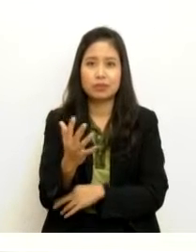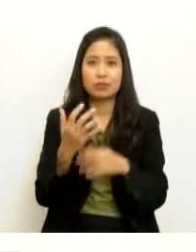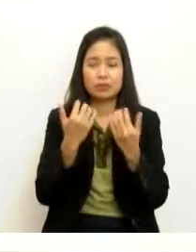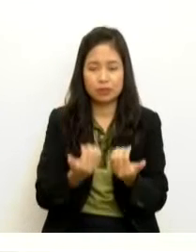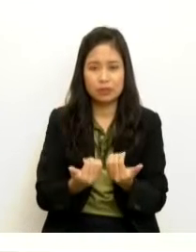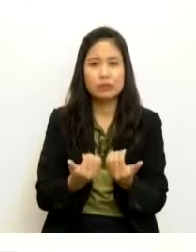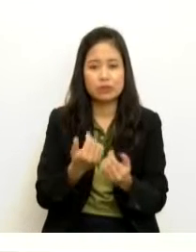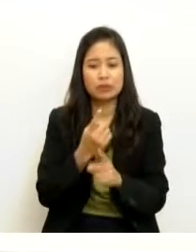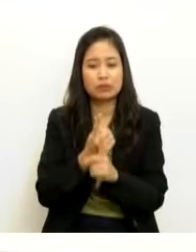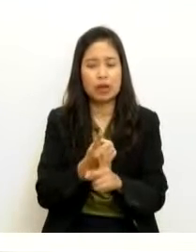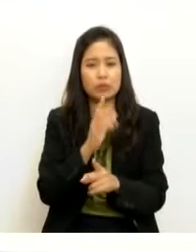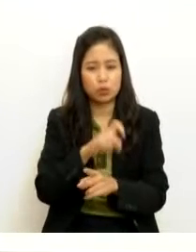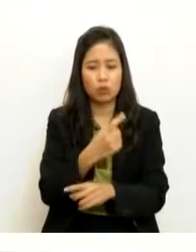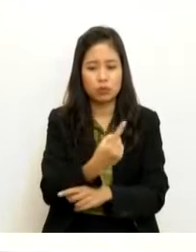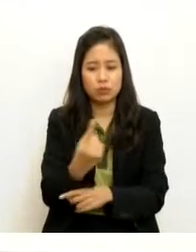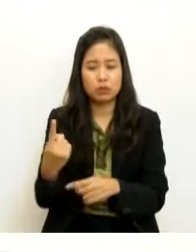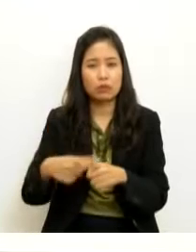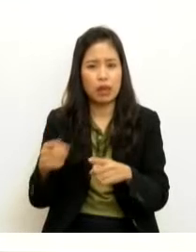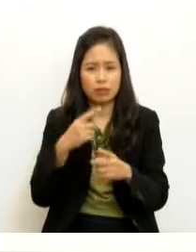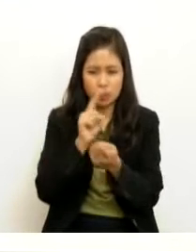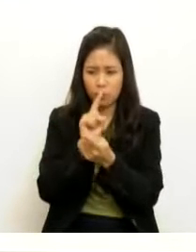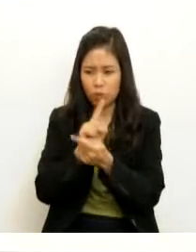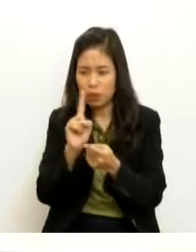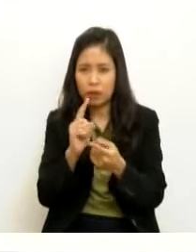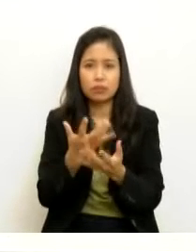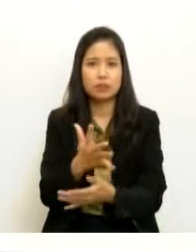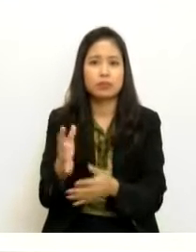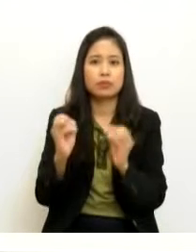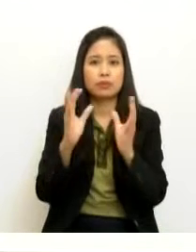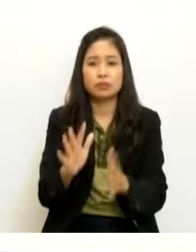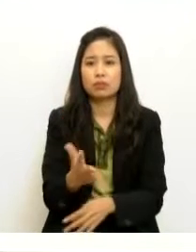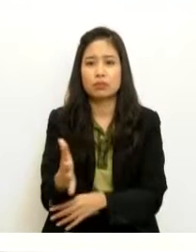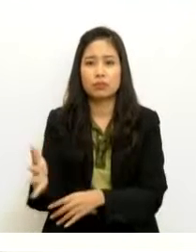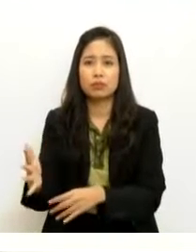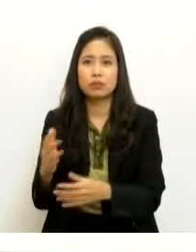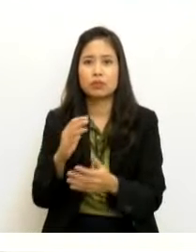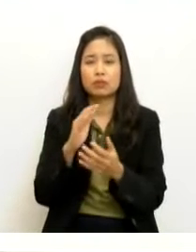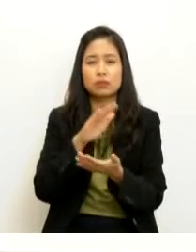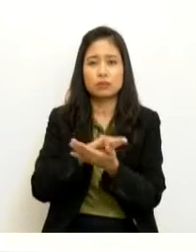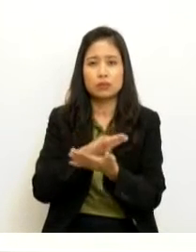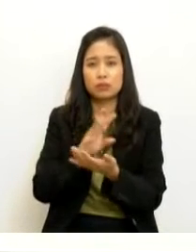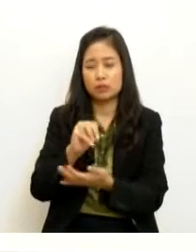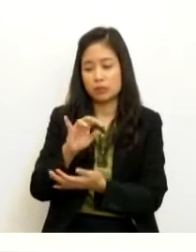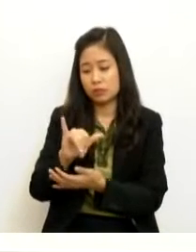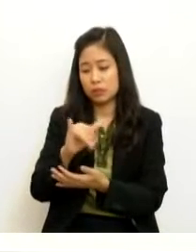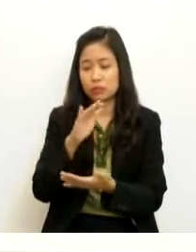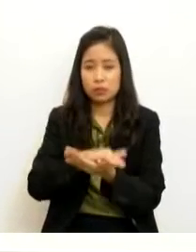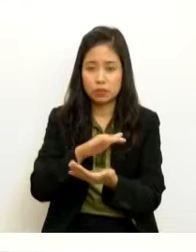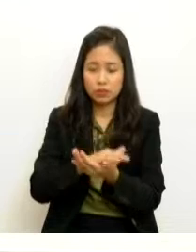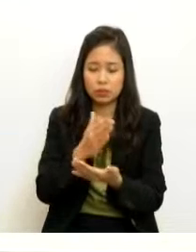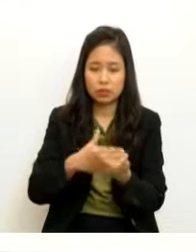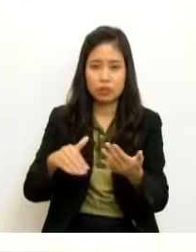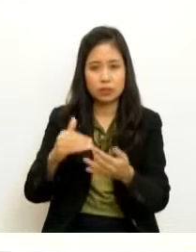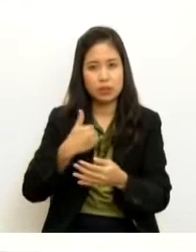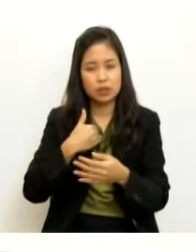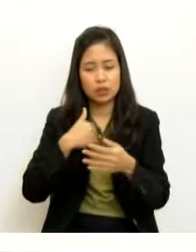เป็นประกอบกับนักเรียนในมัธยมขยายโอกาสเองก็มีแต่ละบางโรงเรียนเนี่ยนะครับมีนัก